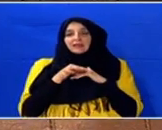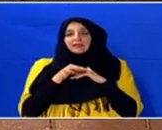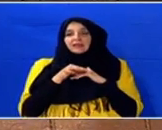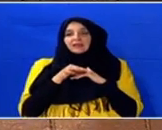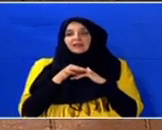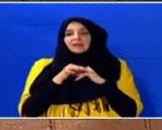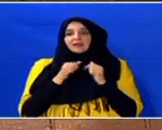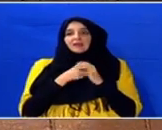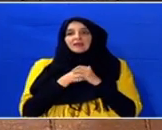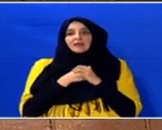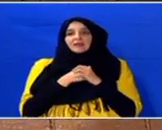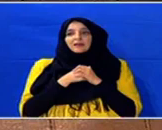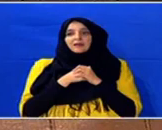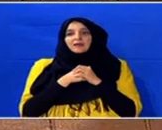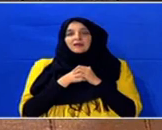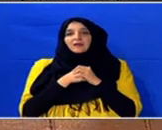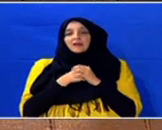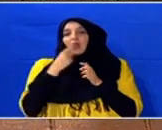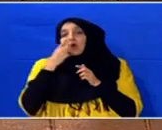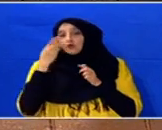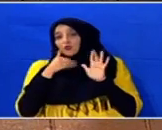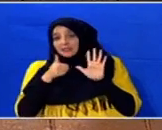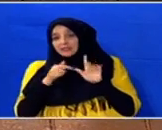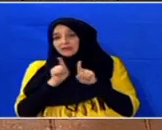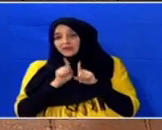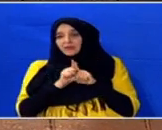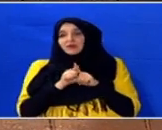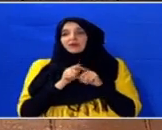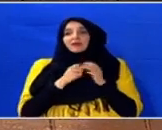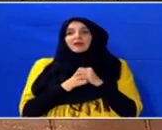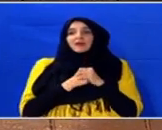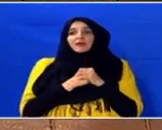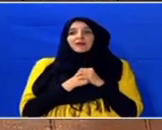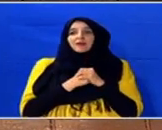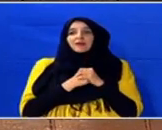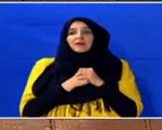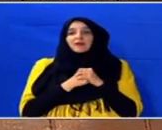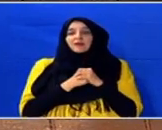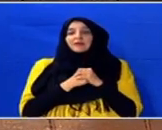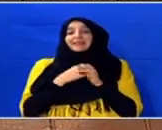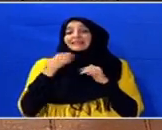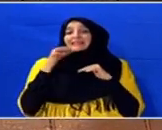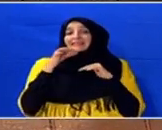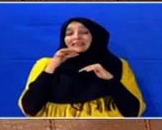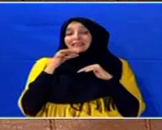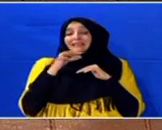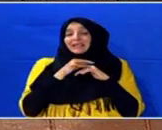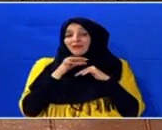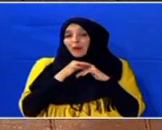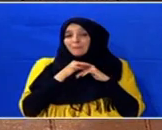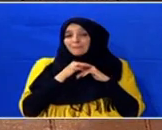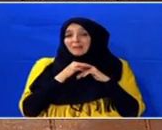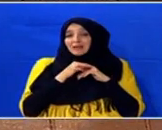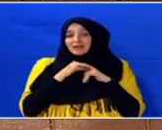لأمي المتوفى السدس. نعم. وزوجته التي تصرفت التصرف لا الثمن، والباقي